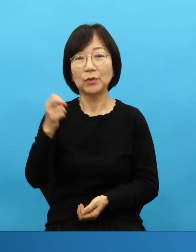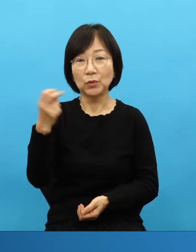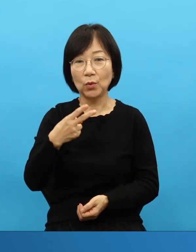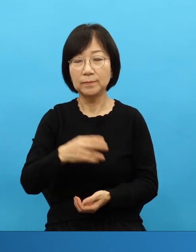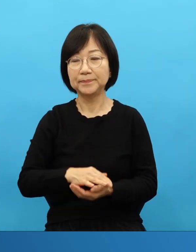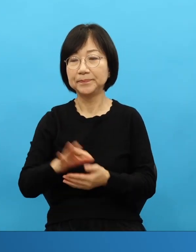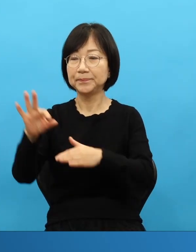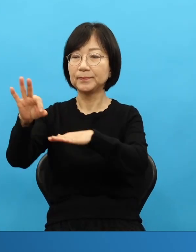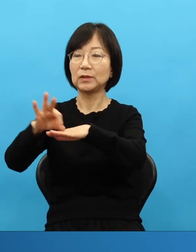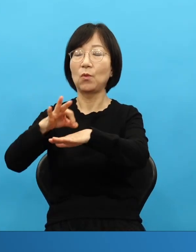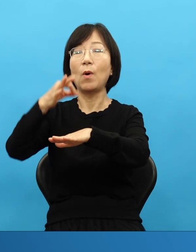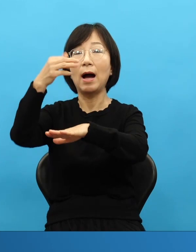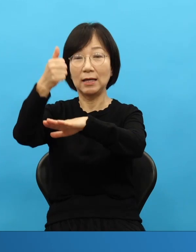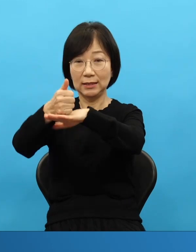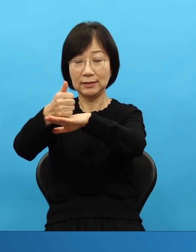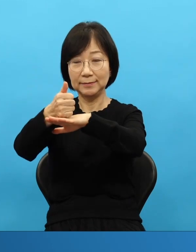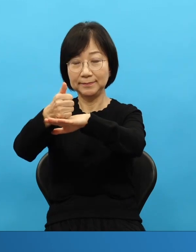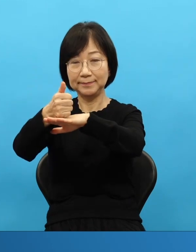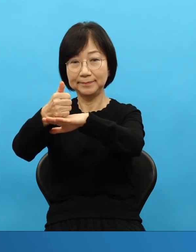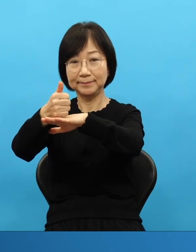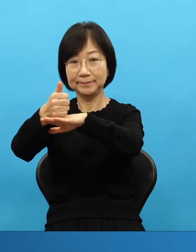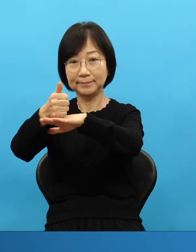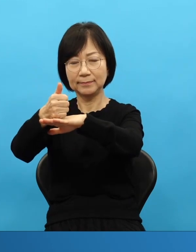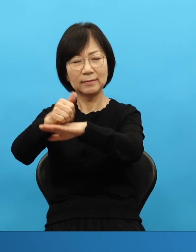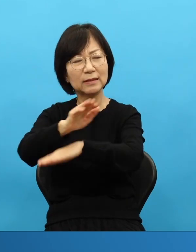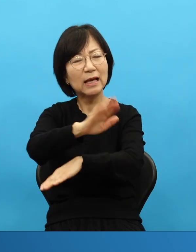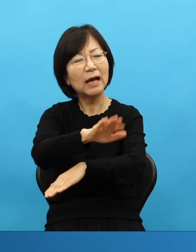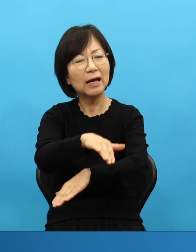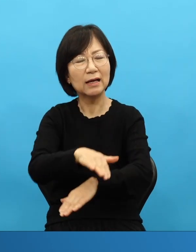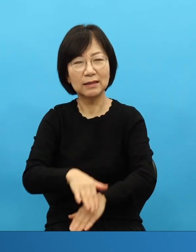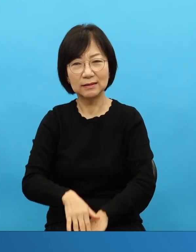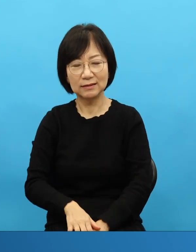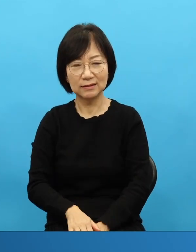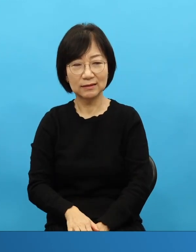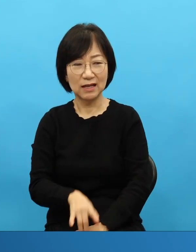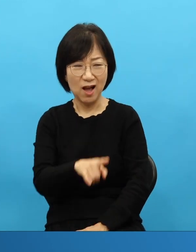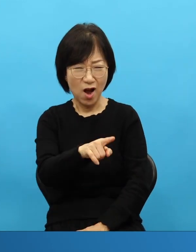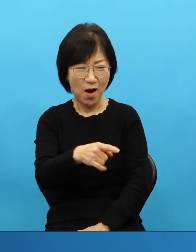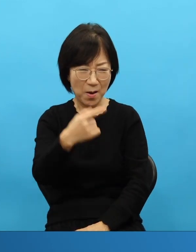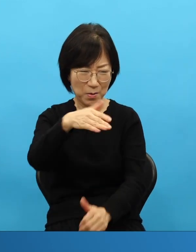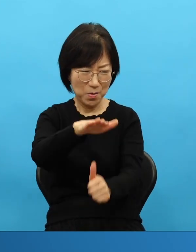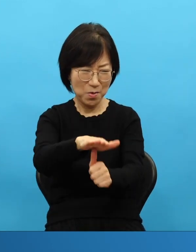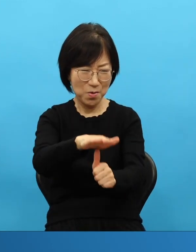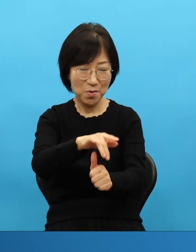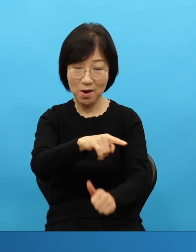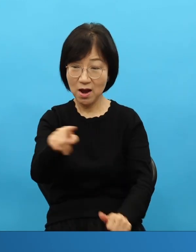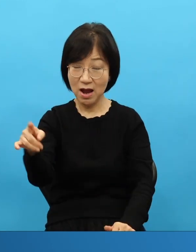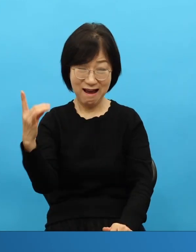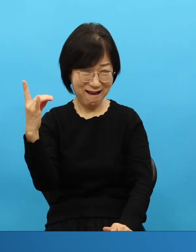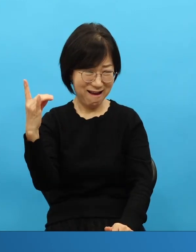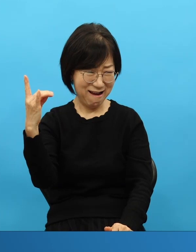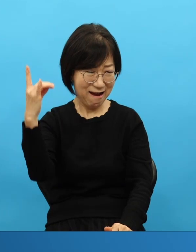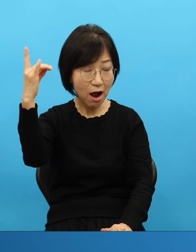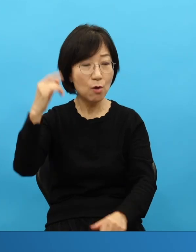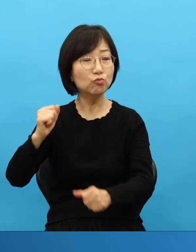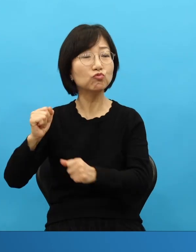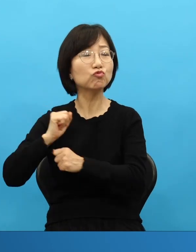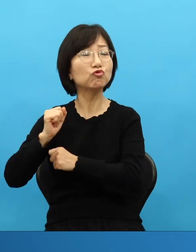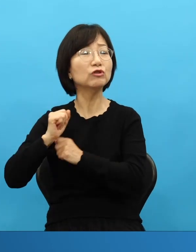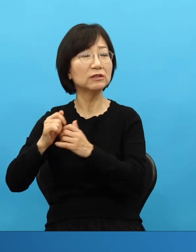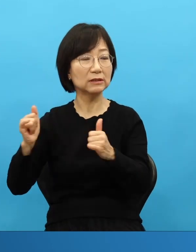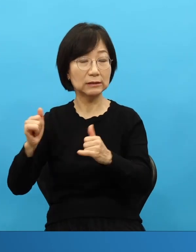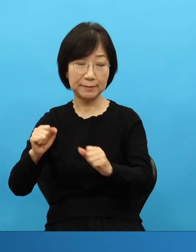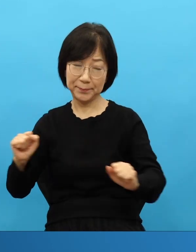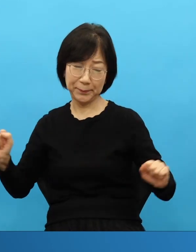now, this is what the king says. 그래도 그렇지 네가 그 장군하고 싸울 수 있겠냐? Oh, but still, how can you fight against that great